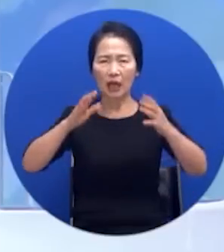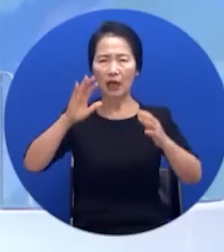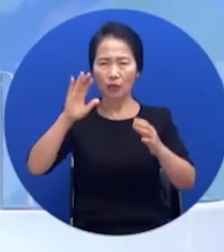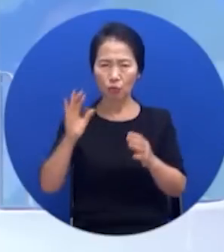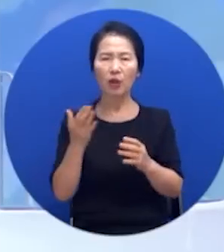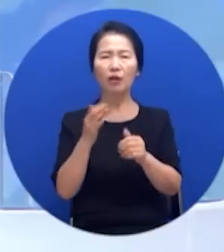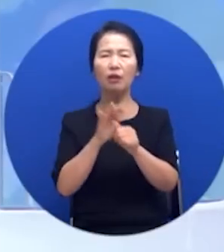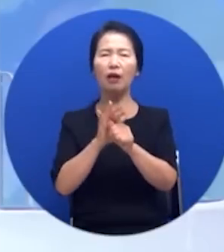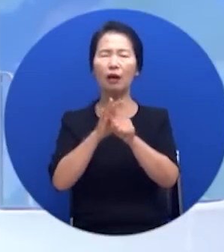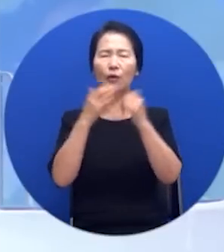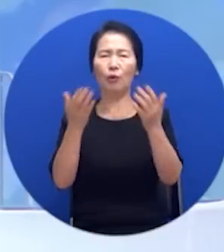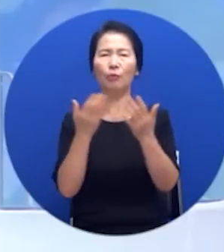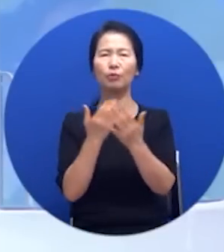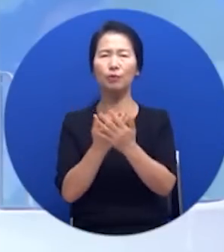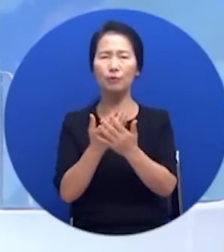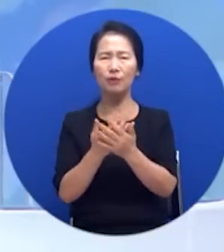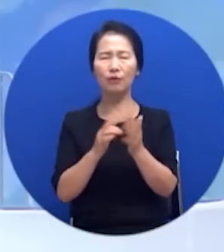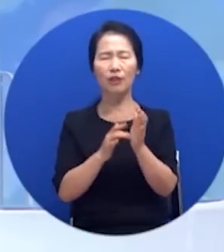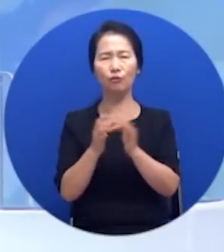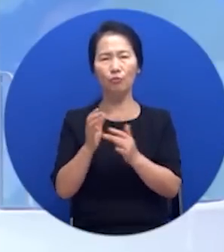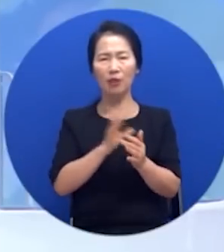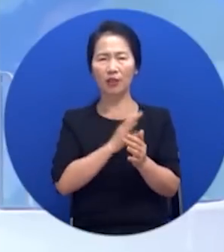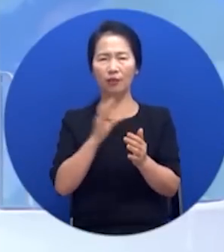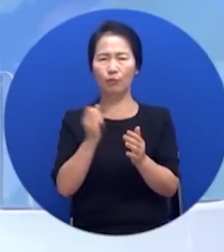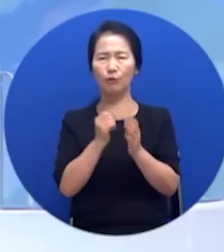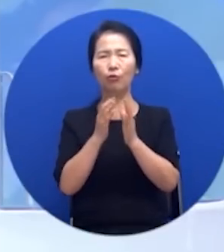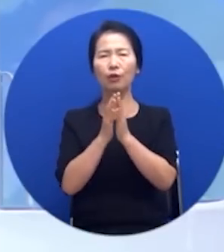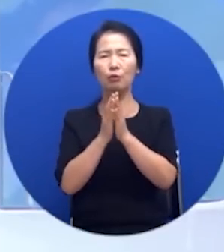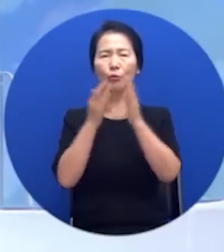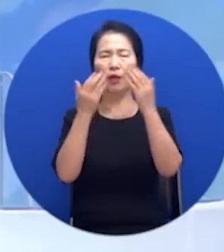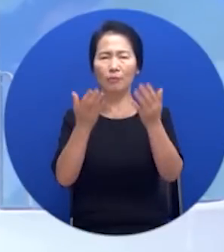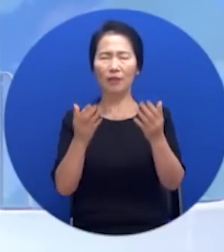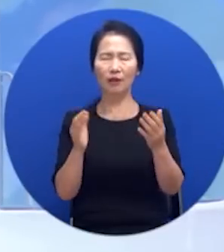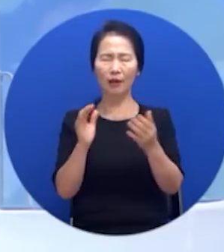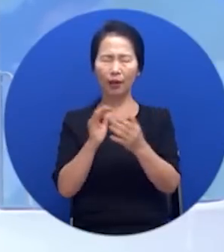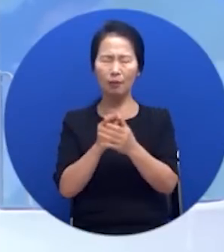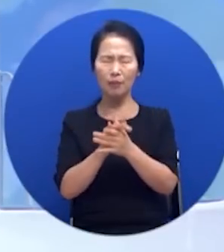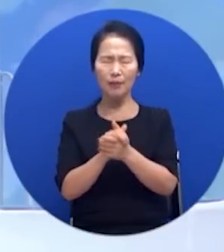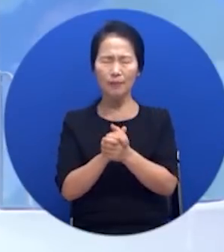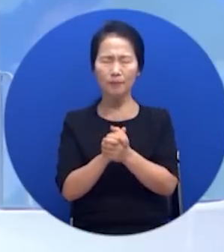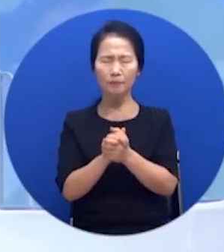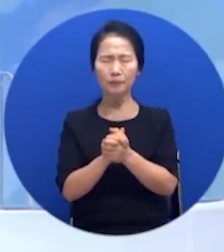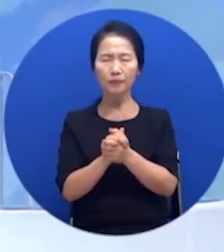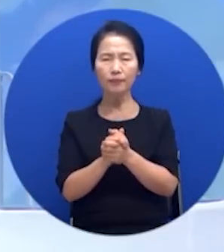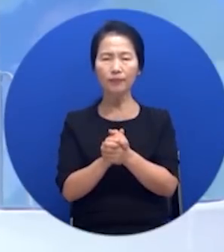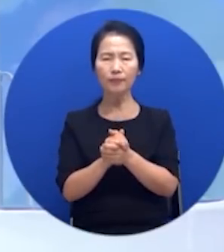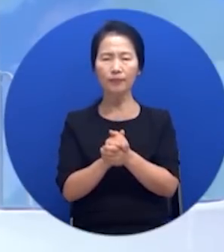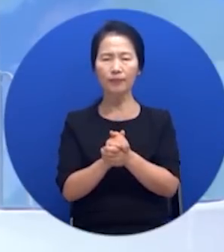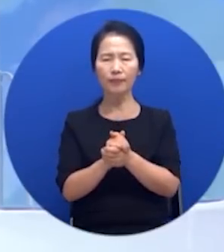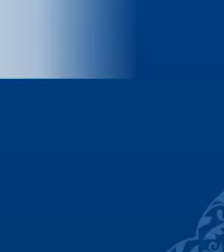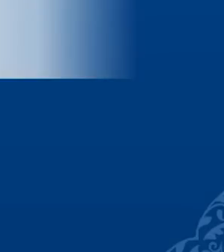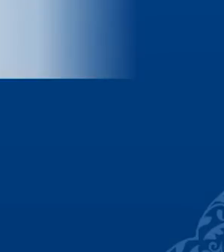하여 주시옵소서. 예수님의 이름으로 기도드려옵나이다. 아멘.